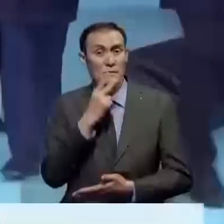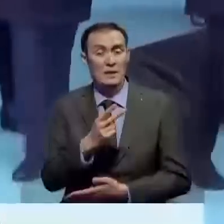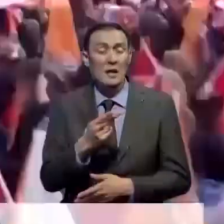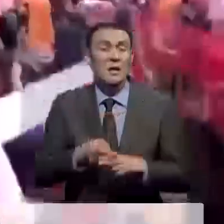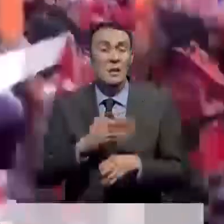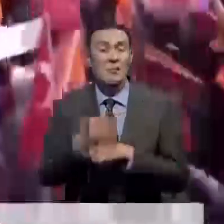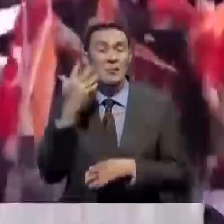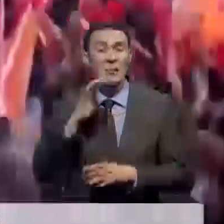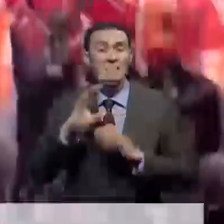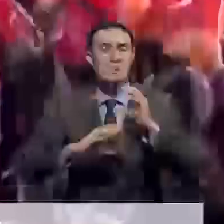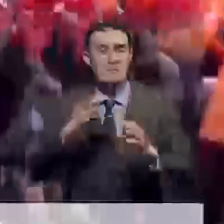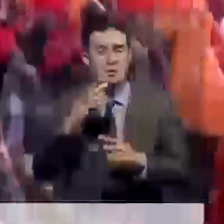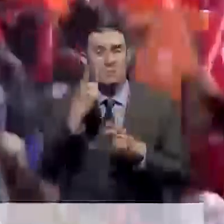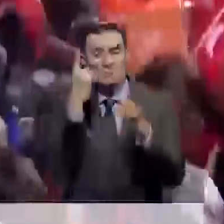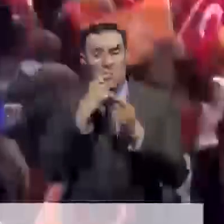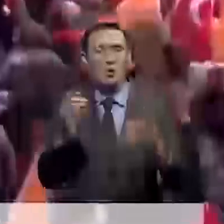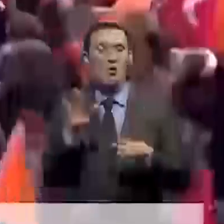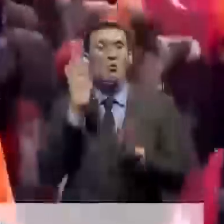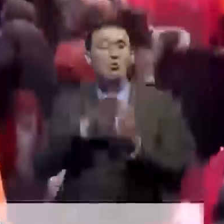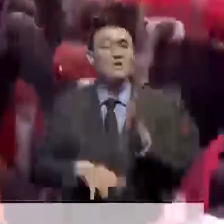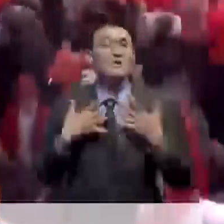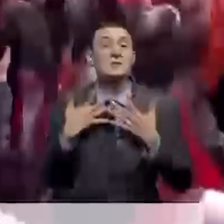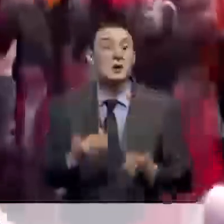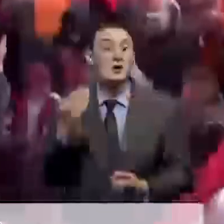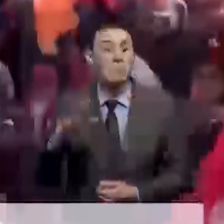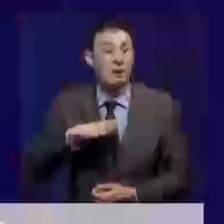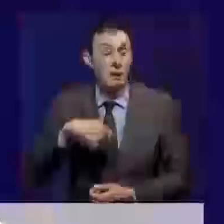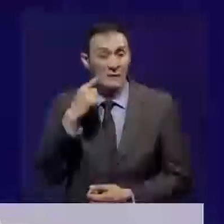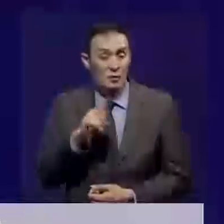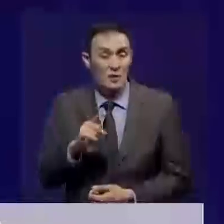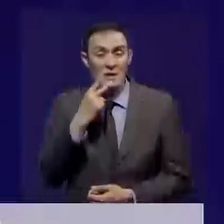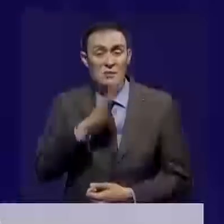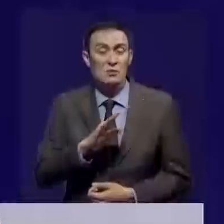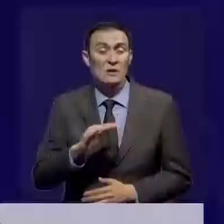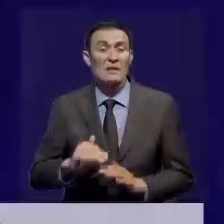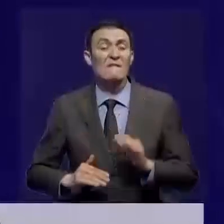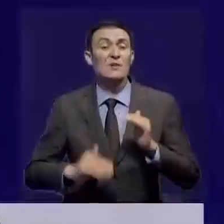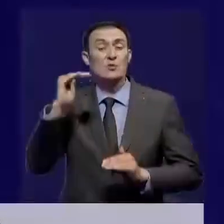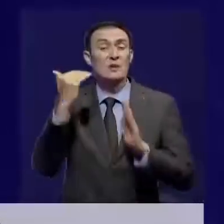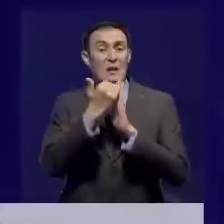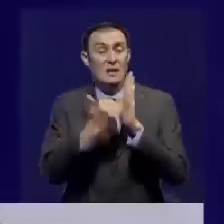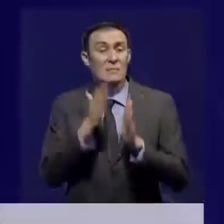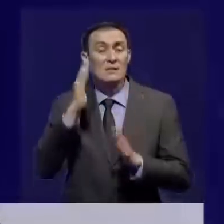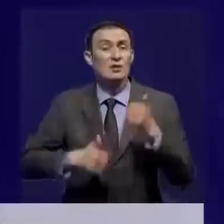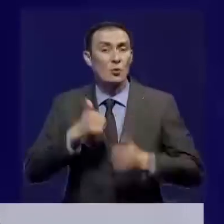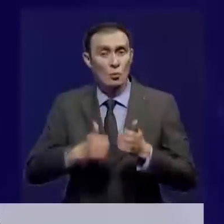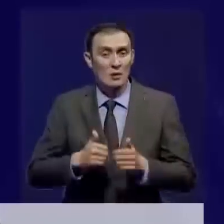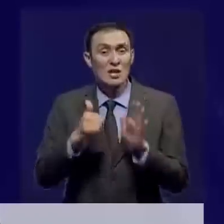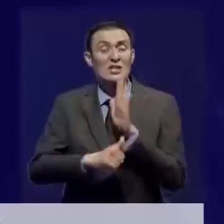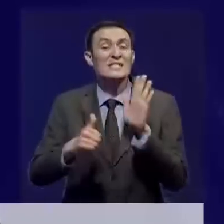это после того, как мировые СМИ облетела новость об ухудшении его здоровья. И несмотря на высокие рейтинги, предстоящая гонка